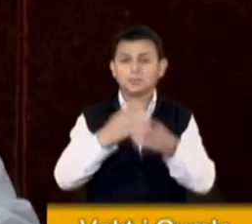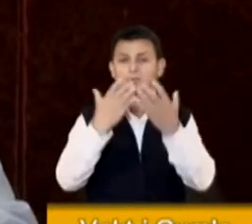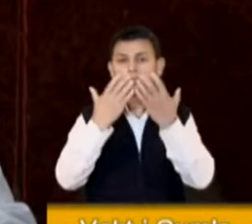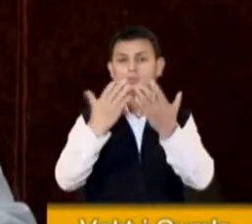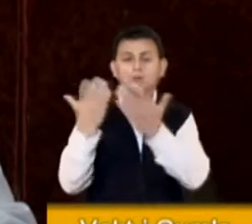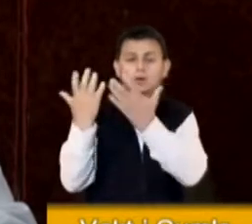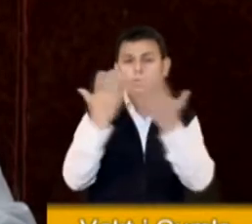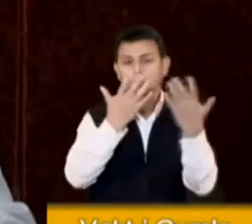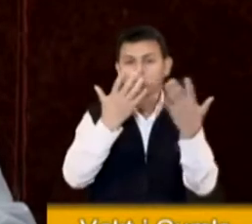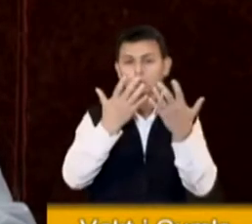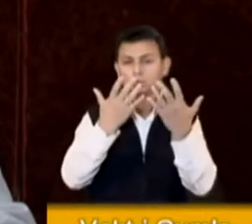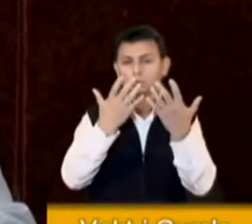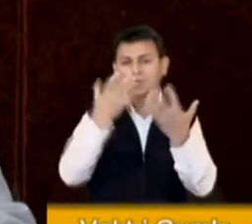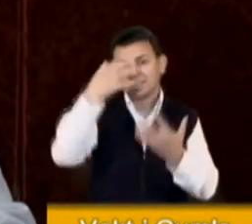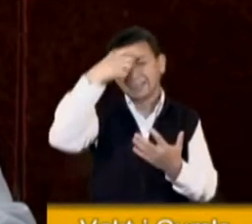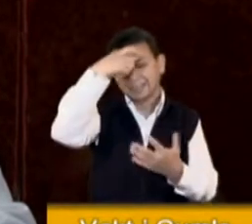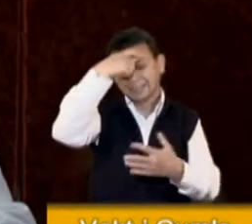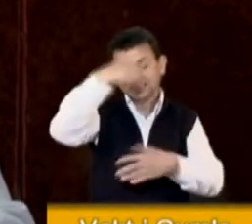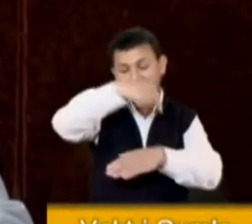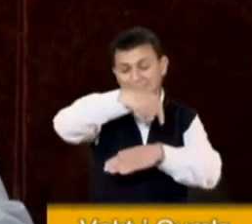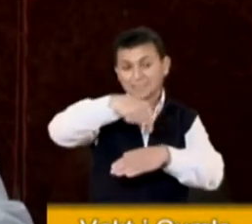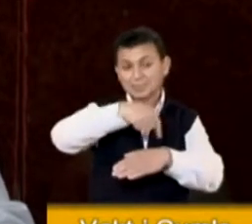Bismillahirrahmanirrahim. Üizukuma bi